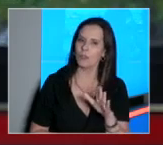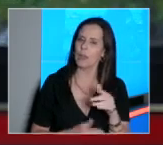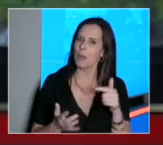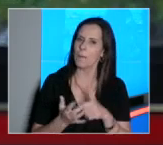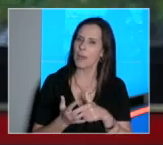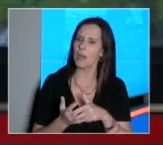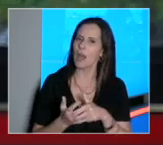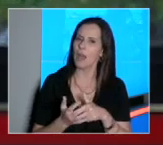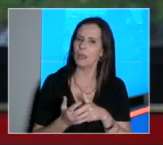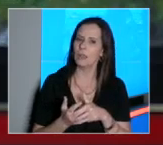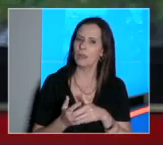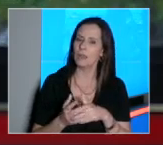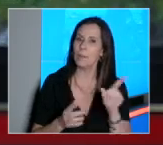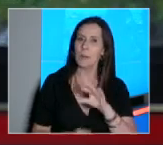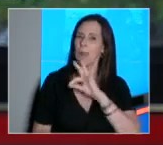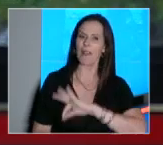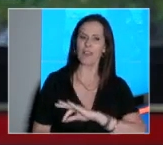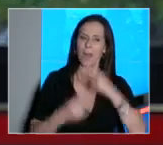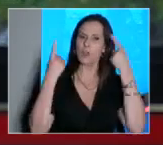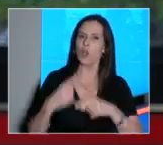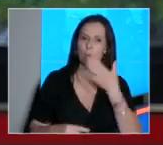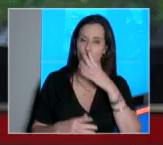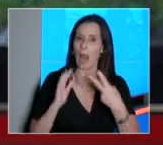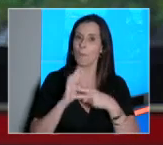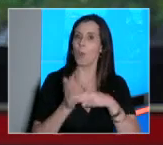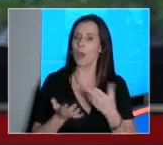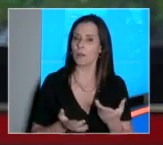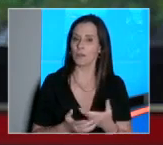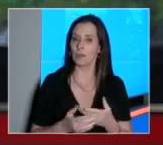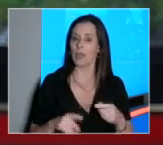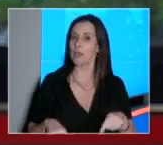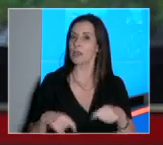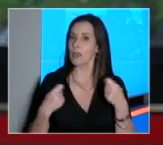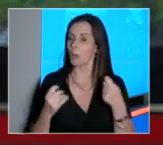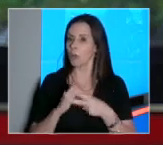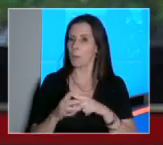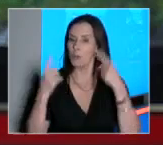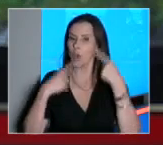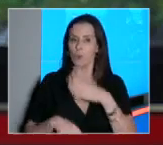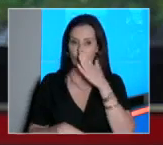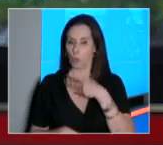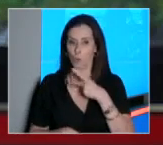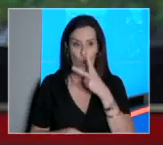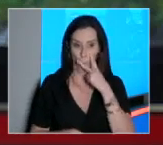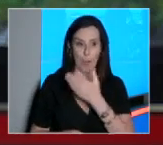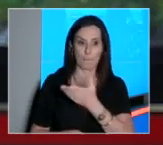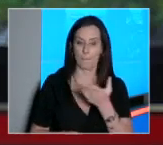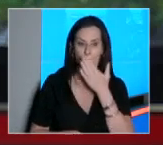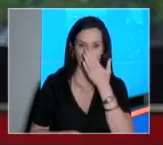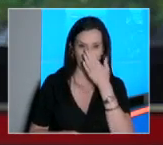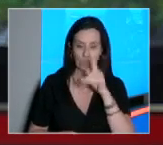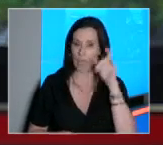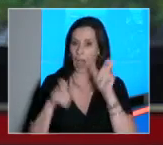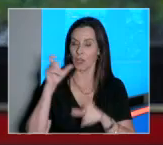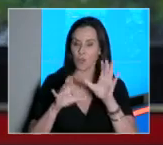בעקבות המי מוביל, גם מי מרוויח. פוליטית. תרבות פוליטית מיום ירושלים. אנחנו רואים את התמונות. זה קהל